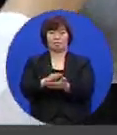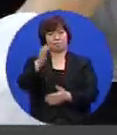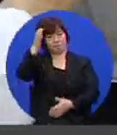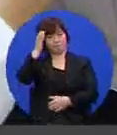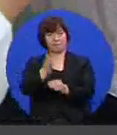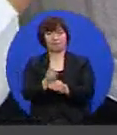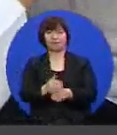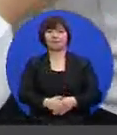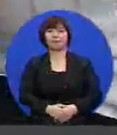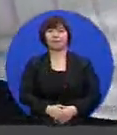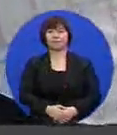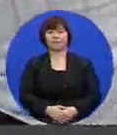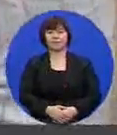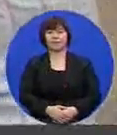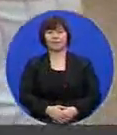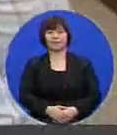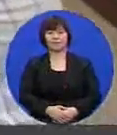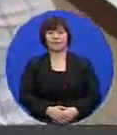보입니다.